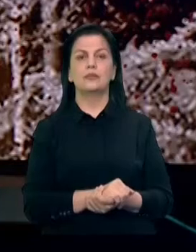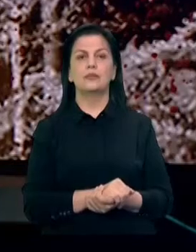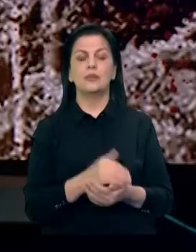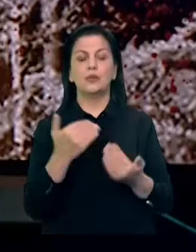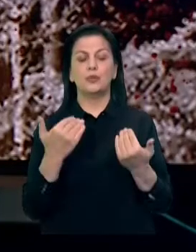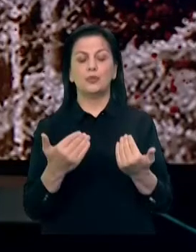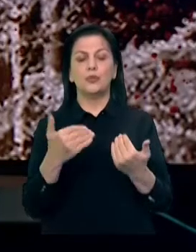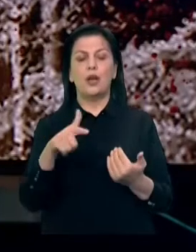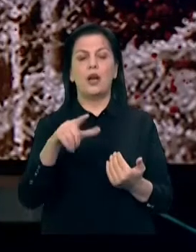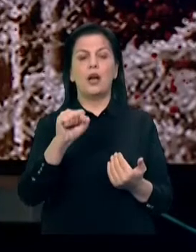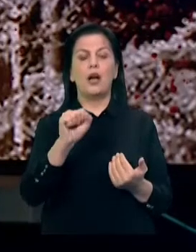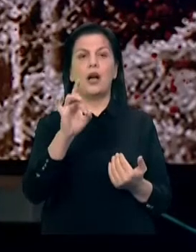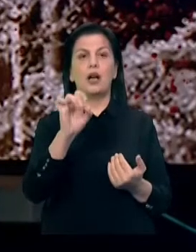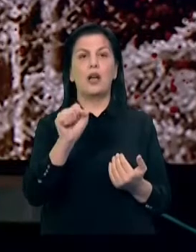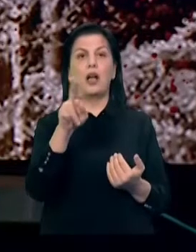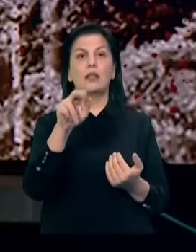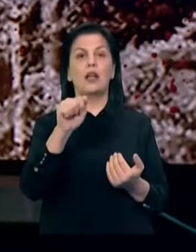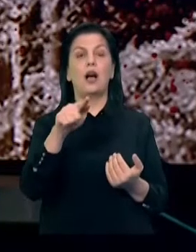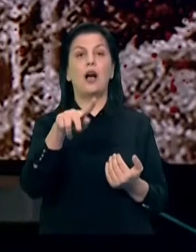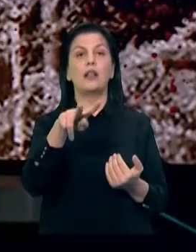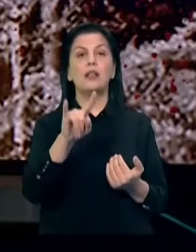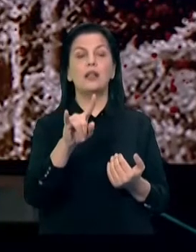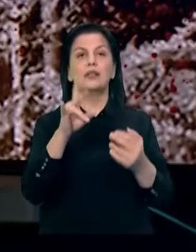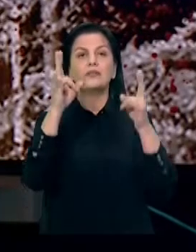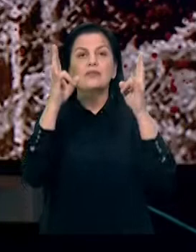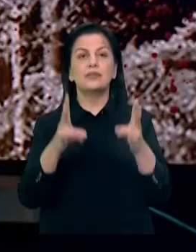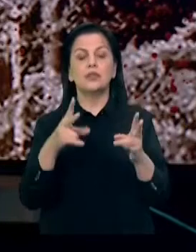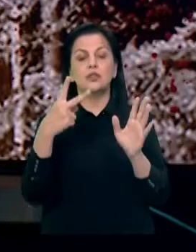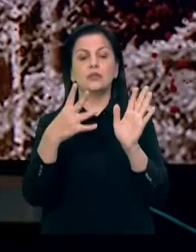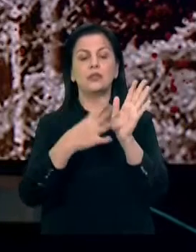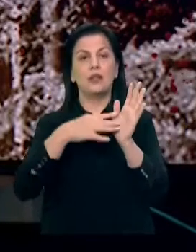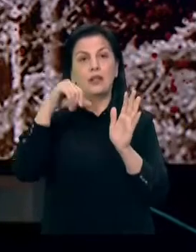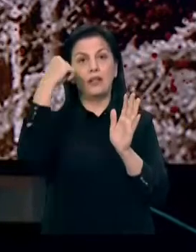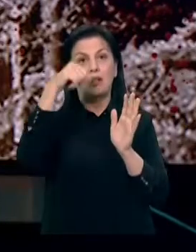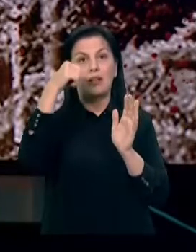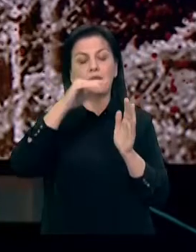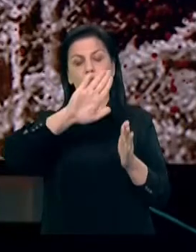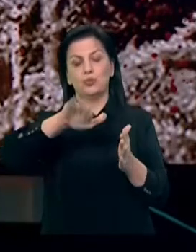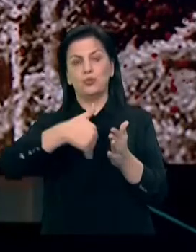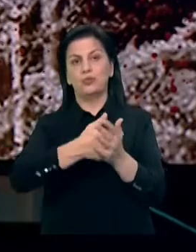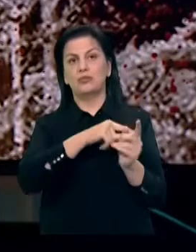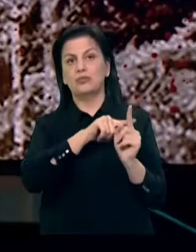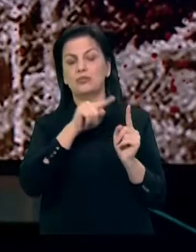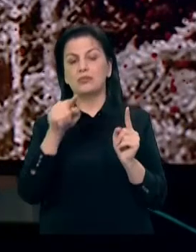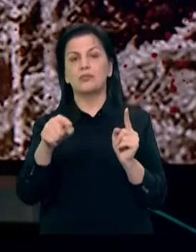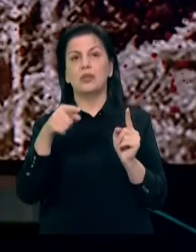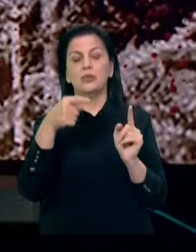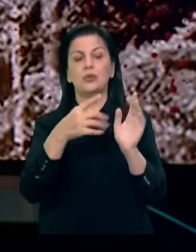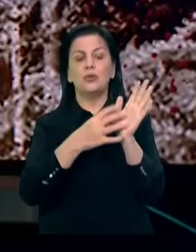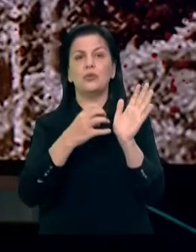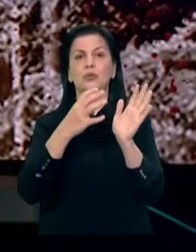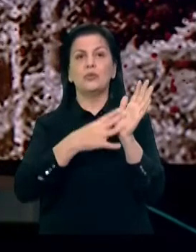Bugün Qaradağlı faciəsindən 29 il ötür. 1992-ci ildə törədilən qətliam kənd sakinlərinə verilən